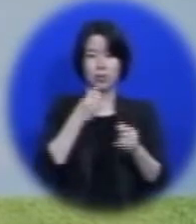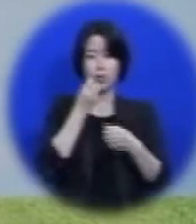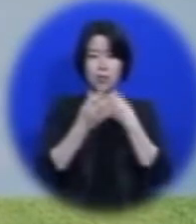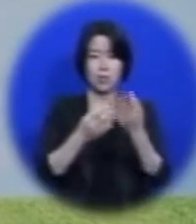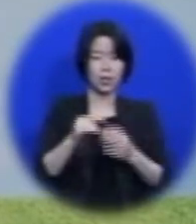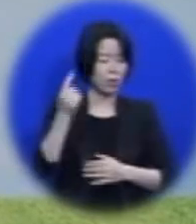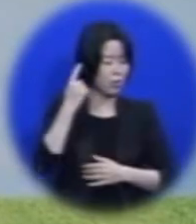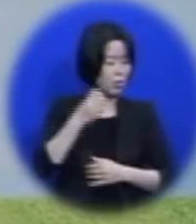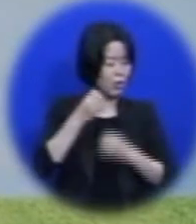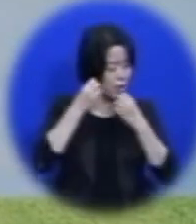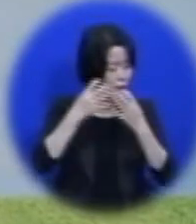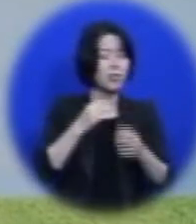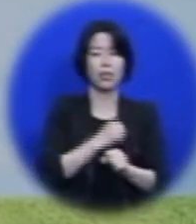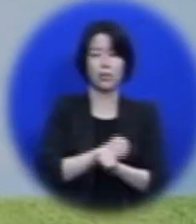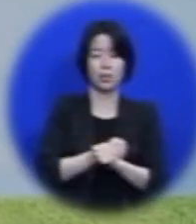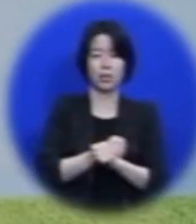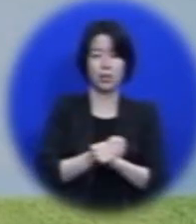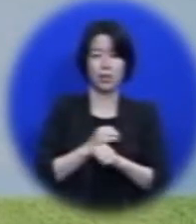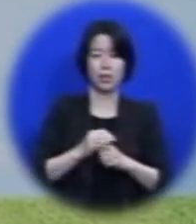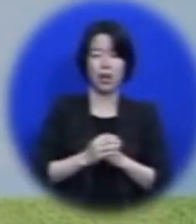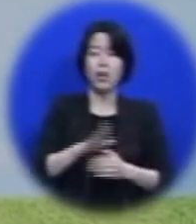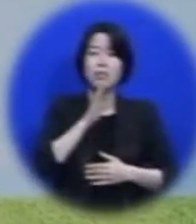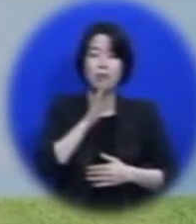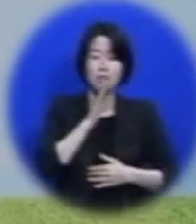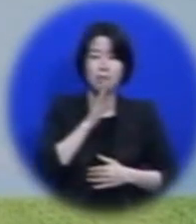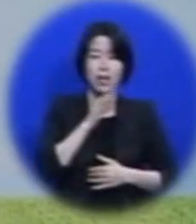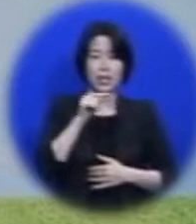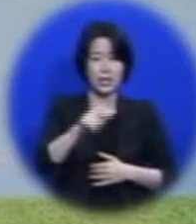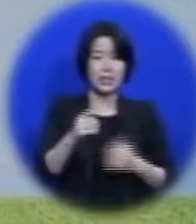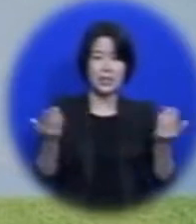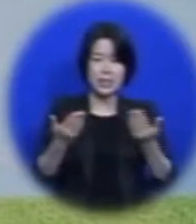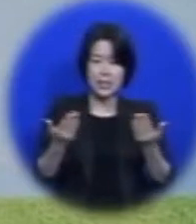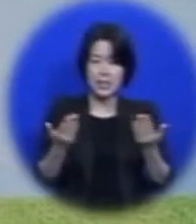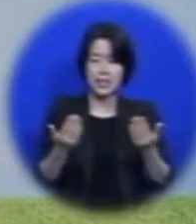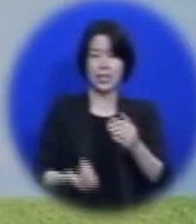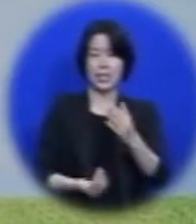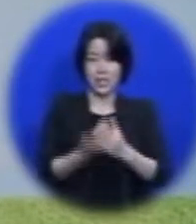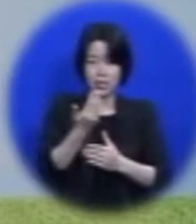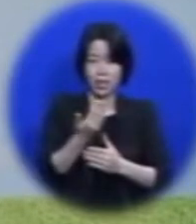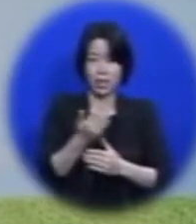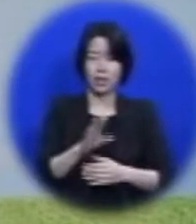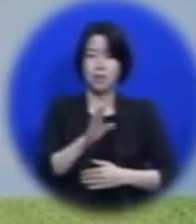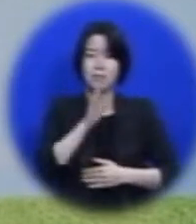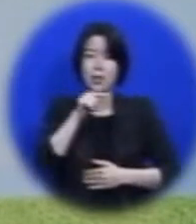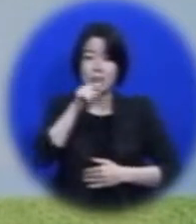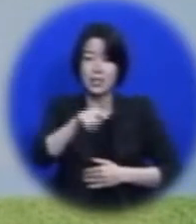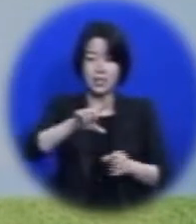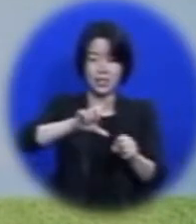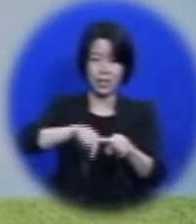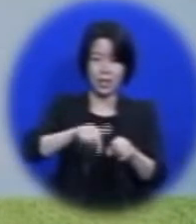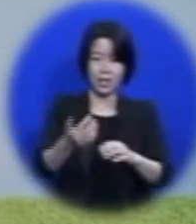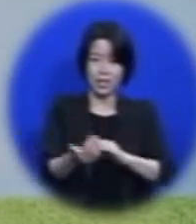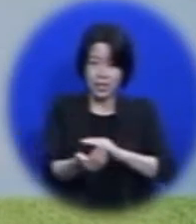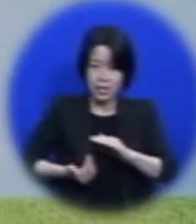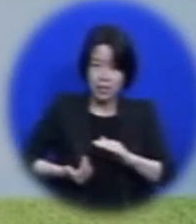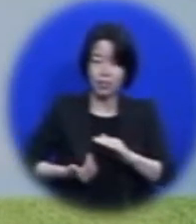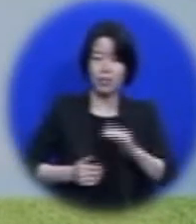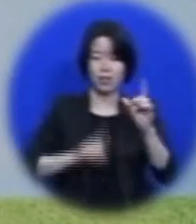귀에 쟁쟁합니다. 정말 그 사건이 일어나기 바로 그 시간 이전